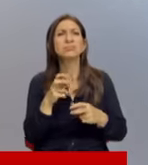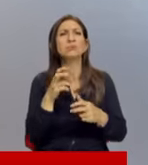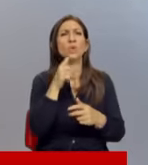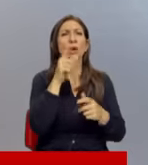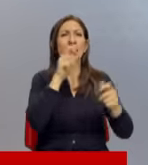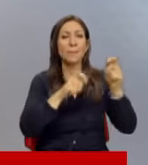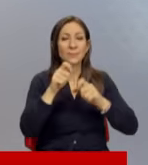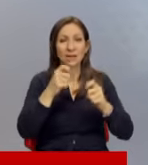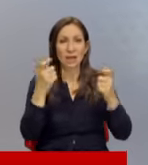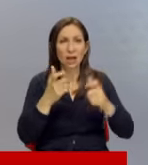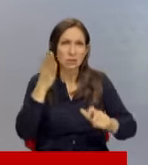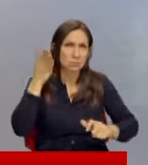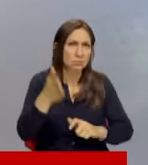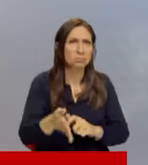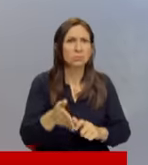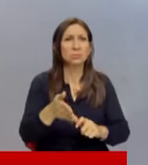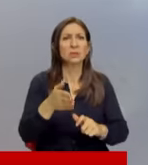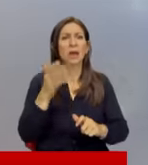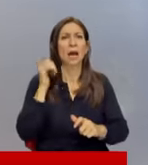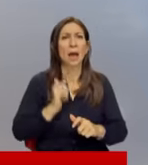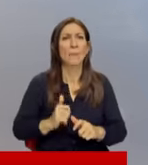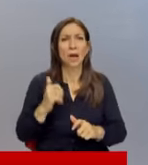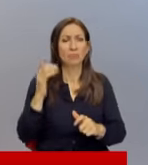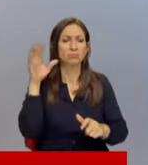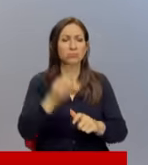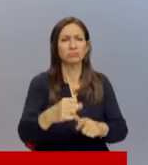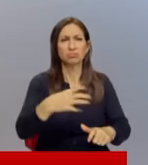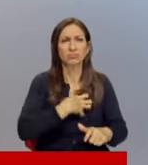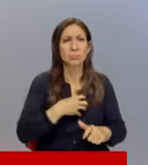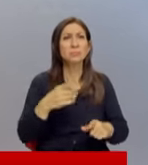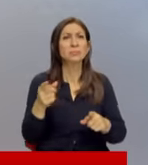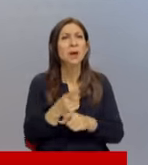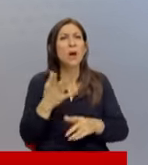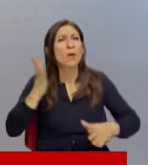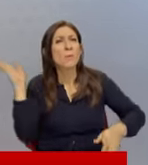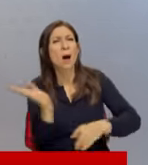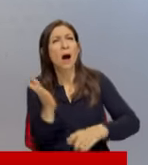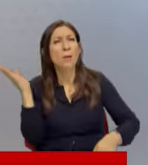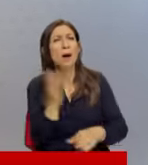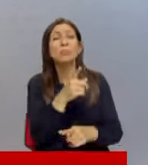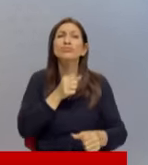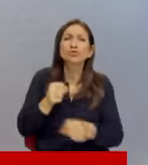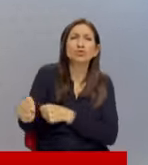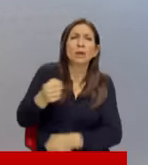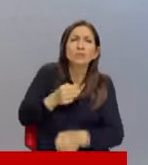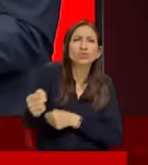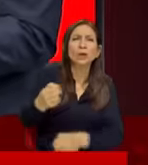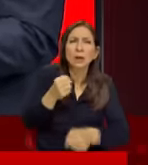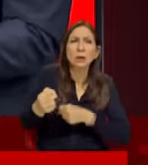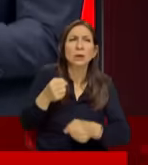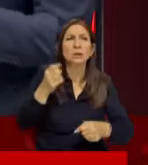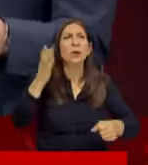onun yaptığı tesise gittiler, kaymakamlık olarak çöktüler bilmem ne. Bayağı bir mücadele etti. Bayağı